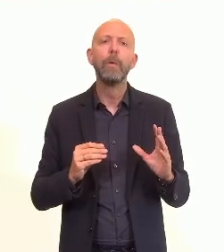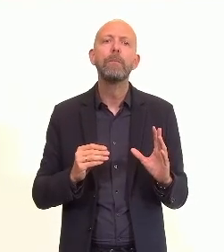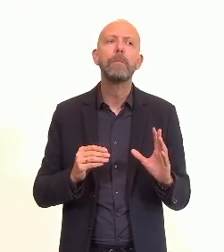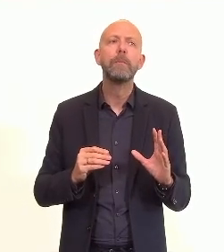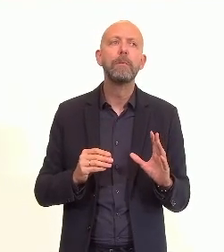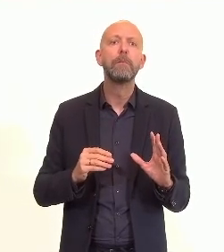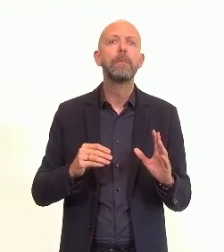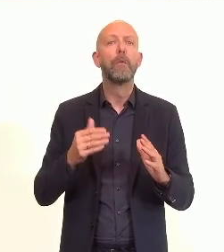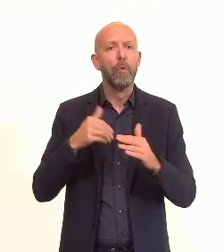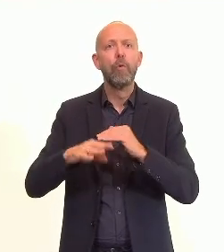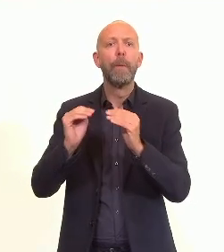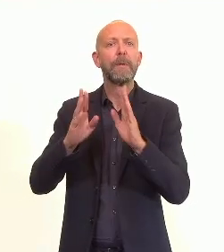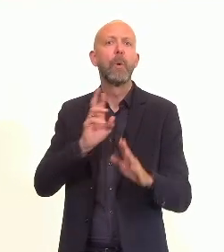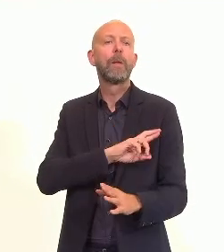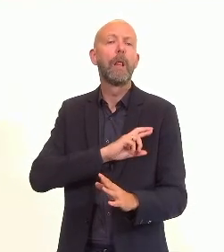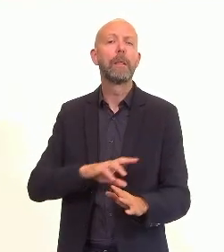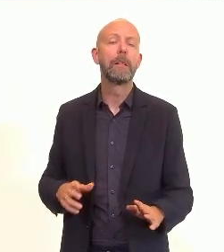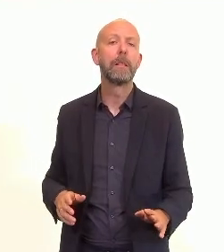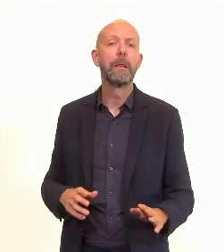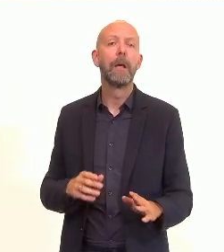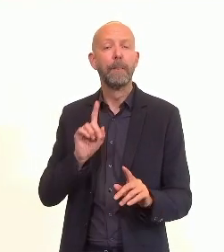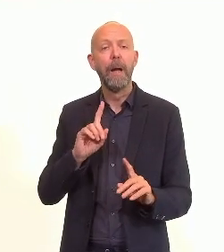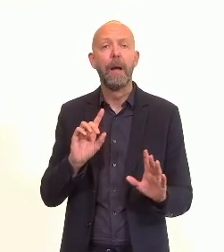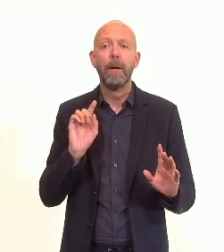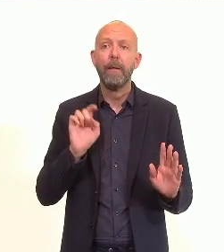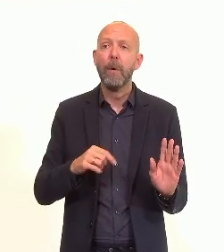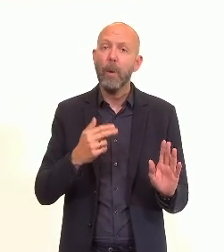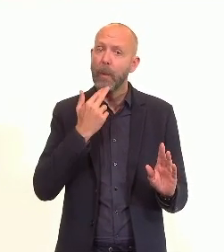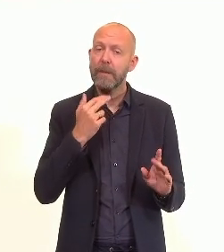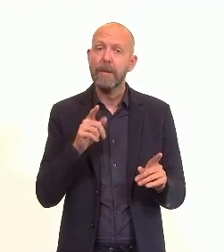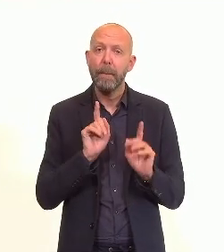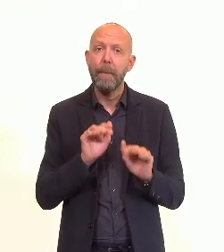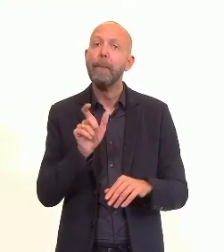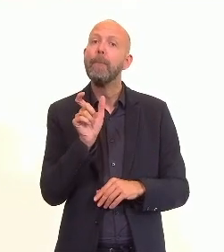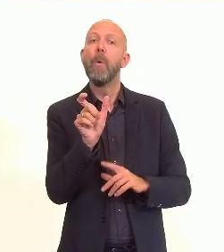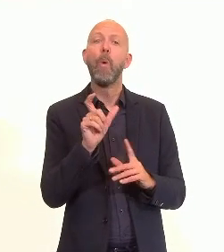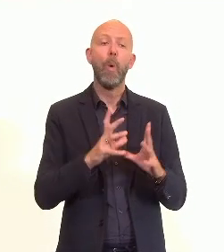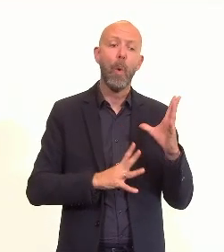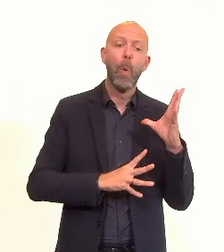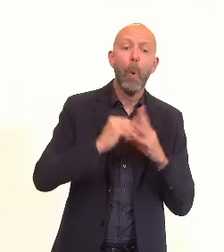de retraite, et en utilisant le mot de heureux,